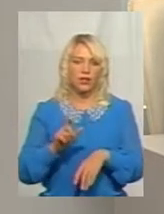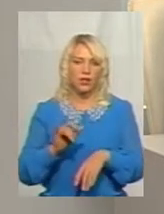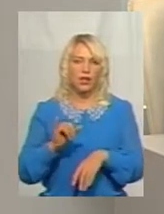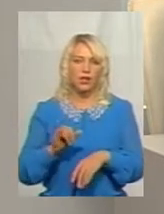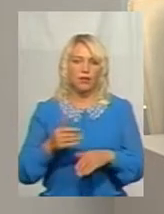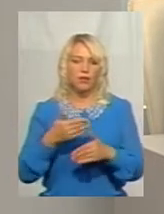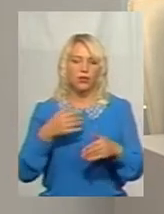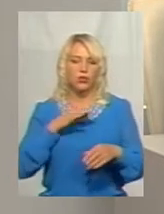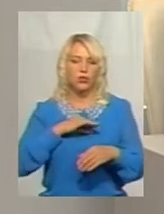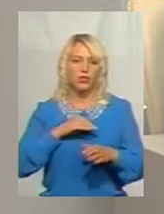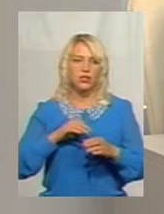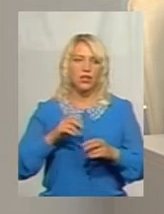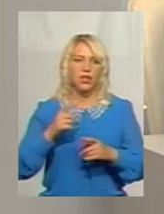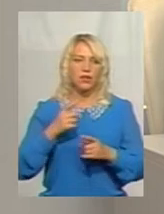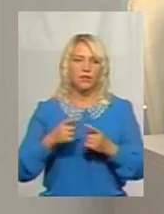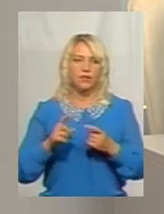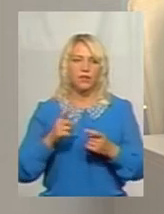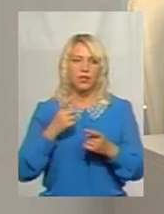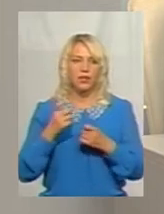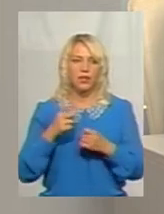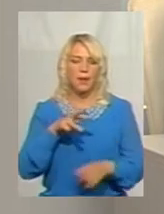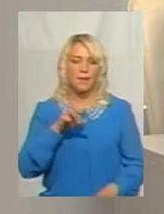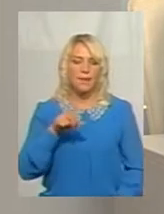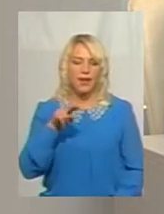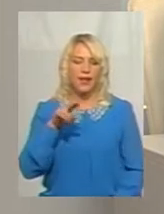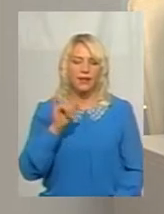користуємося інформаційною системою не Health.me, а Medix.